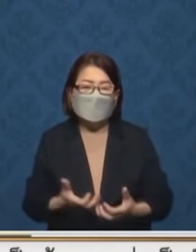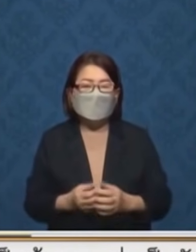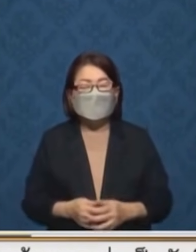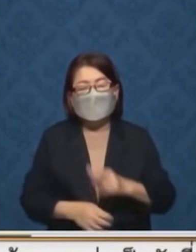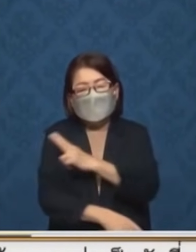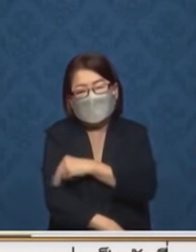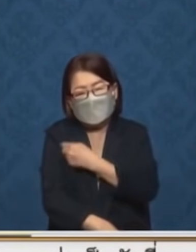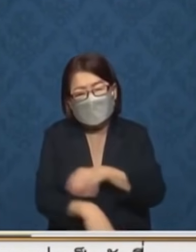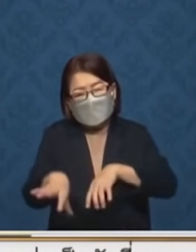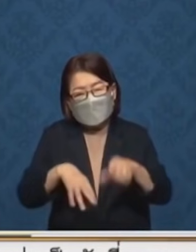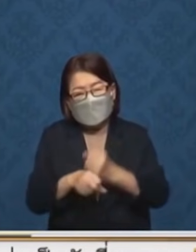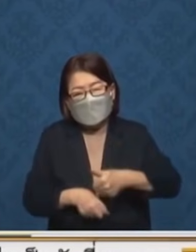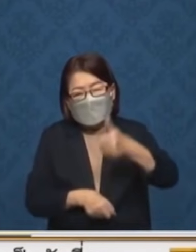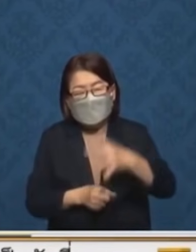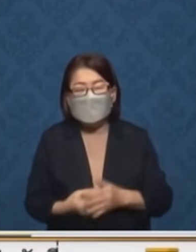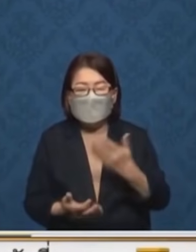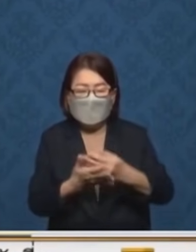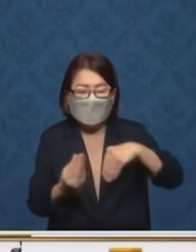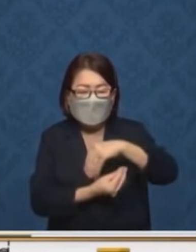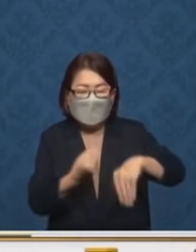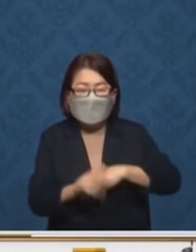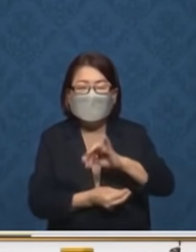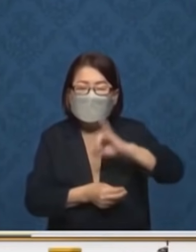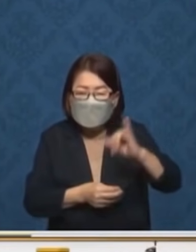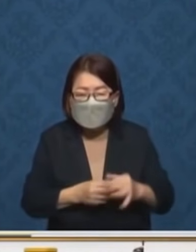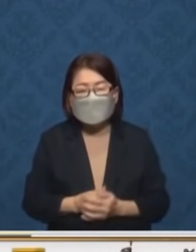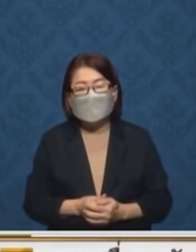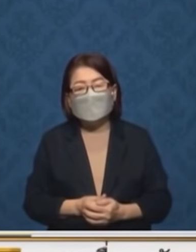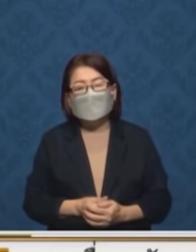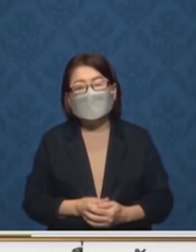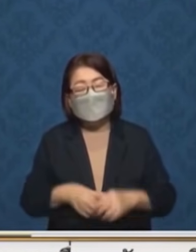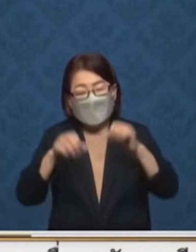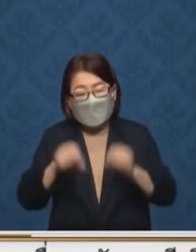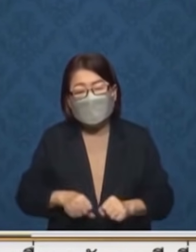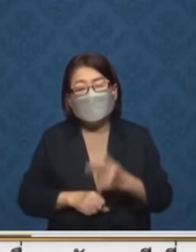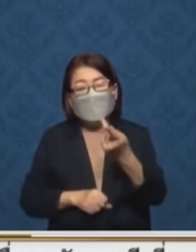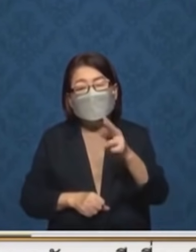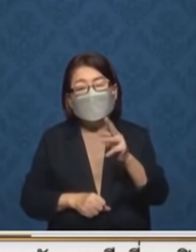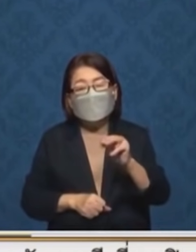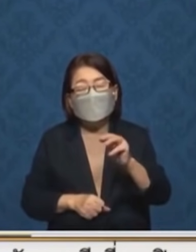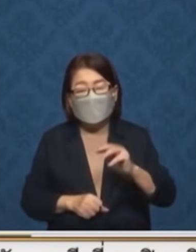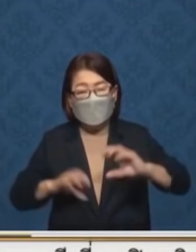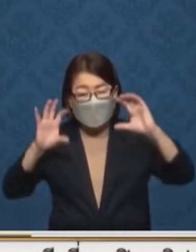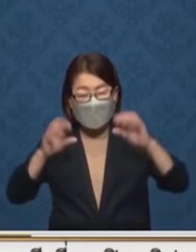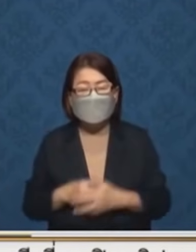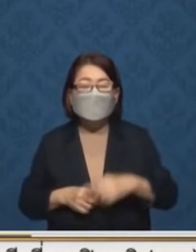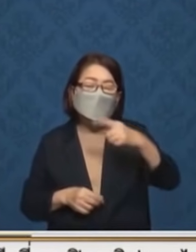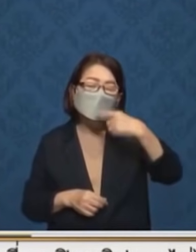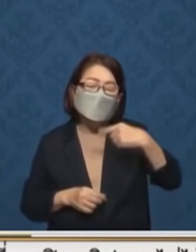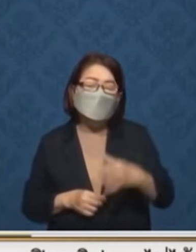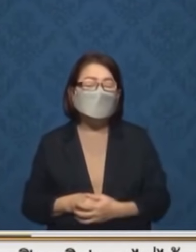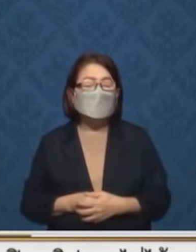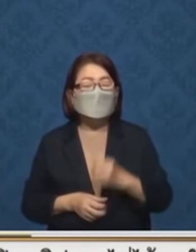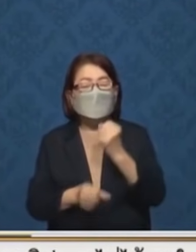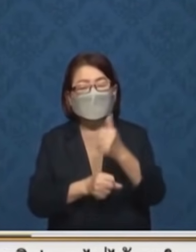เหลวเศรษฐกิจพังพินาศข้อสั่งการมติคณะรัฐมนตรีกลายเป็นเพียงแค่วาทกรรมที่เชื่อถือไม่